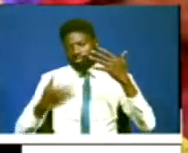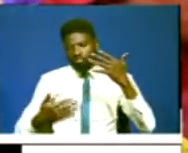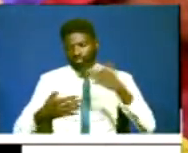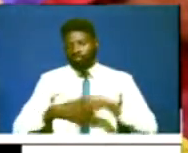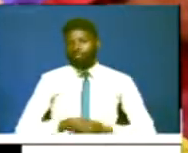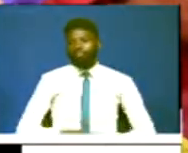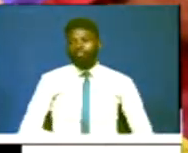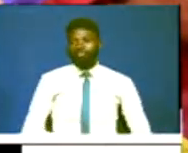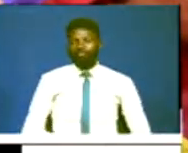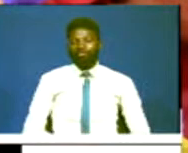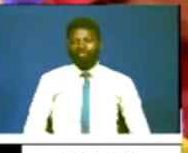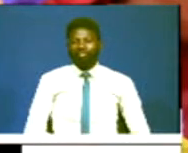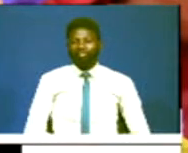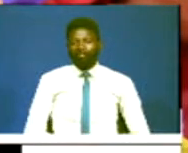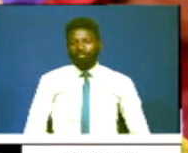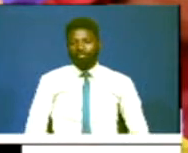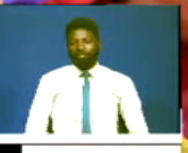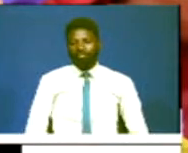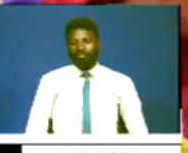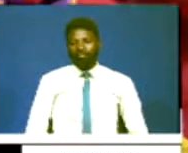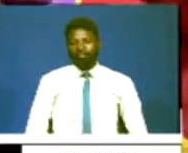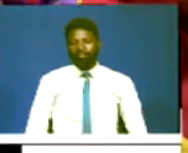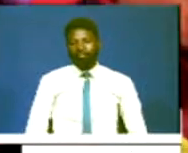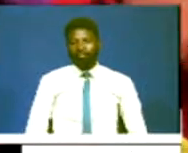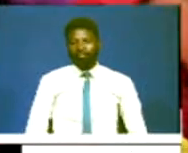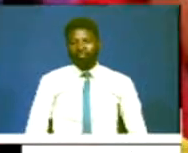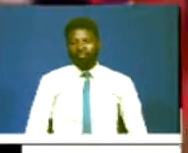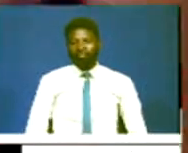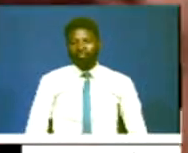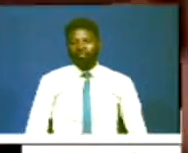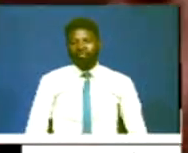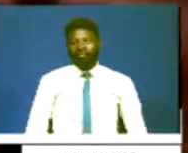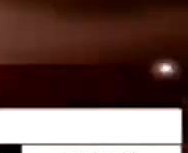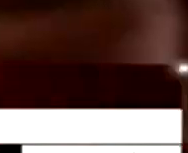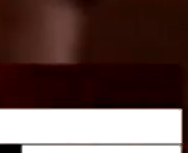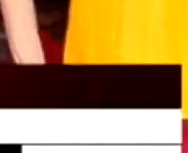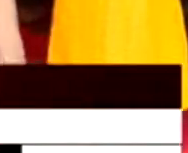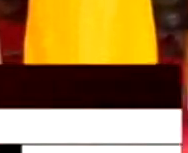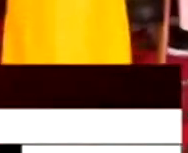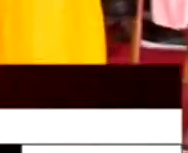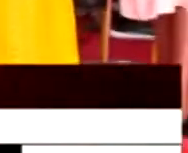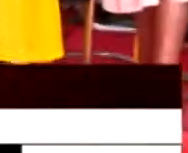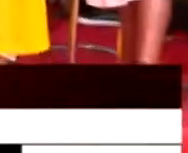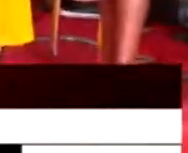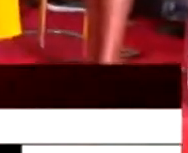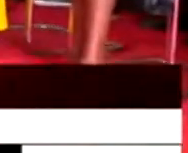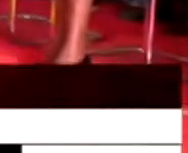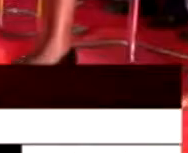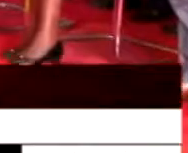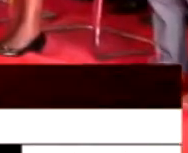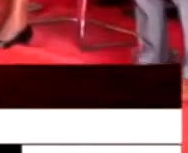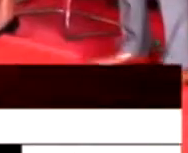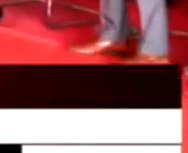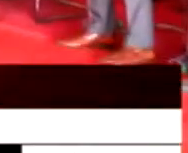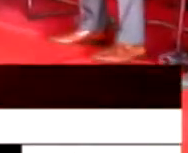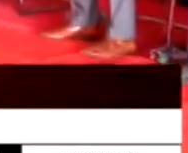Wenda inyuothe mukire twamukire President William Samoe Ruto. Karibu.